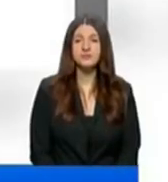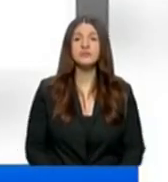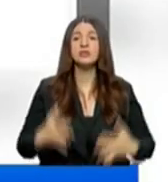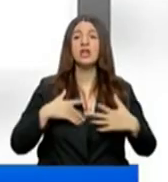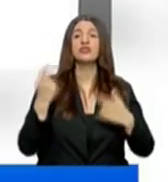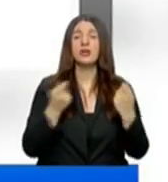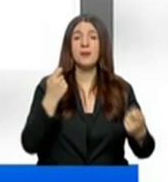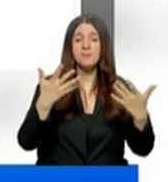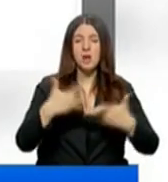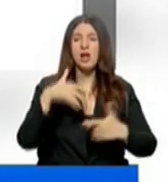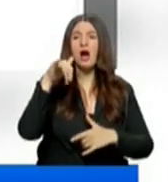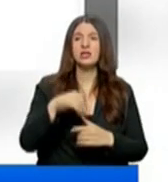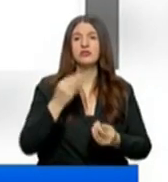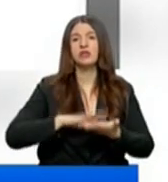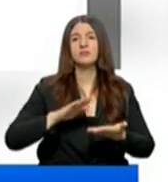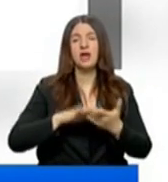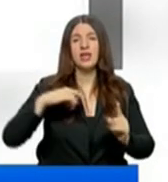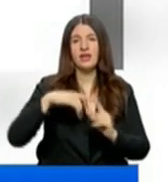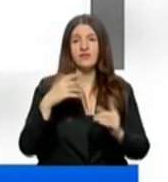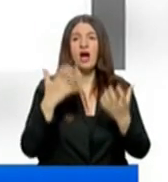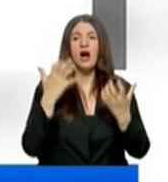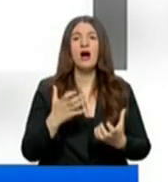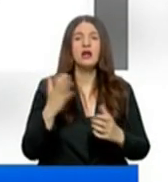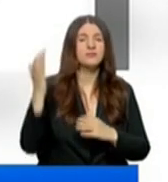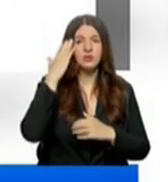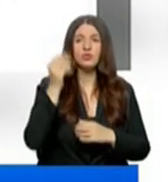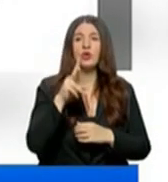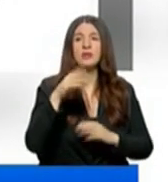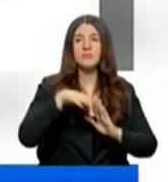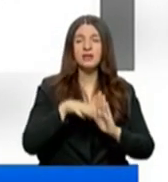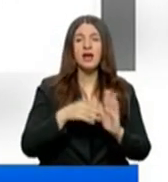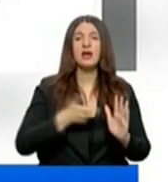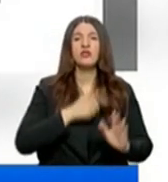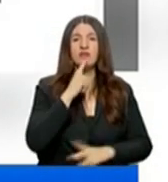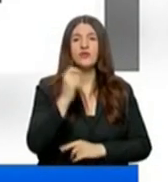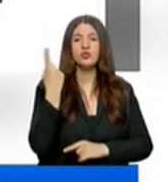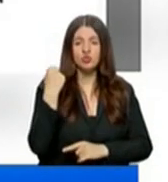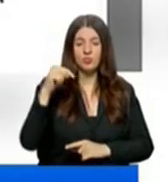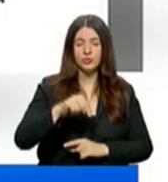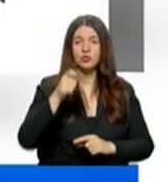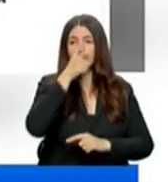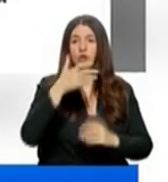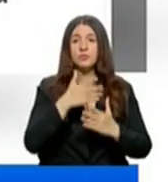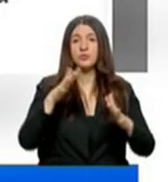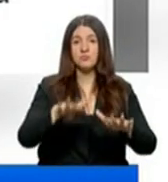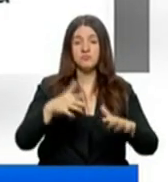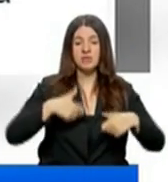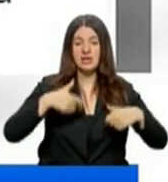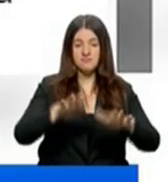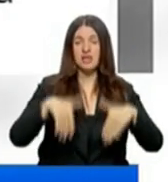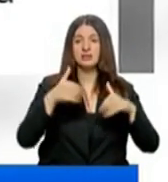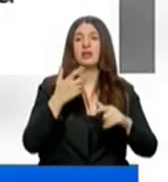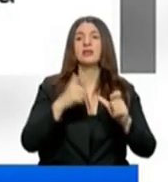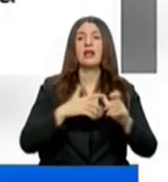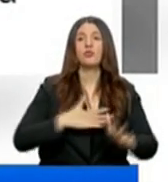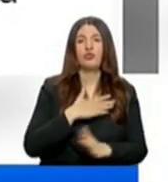Sağlık çalışanlarının mali haklarının iyileştirilmesi amacının ağırlık teşkil ettiği 12 maddeli kanun teklifi dün ve bugünkü Türkiye Büyük Millet Meclisi Genel Kurulu'nda